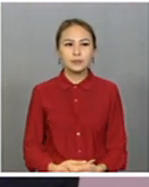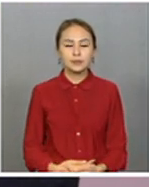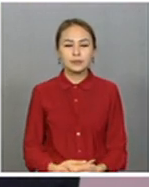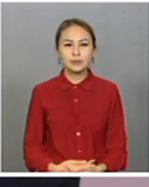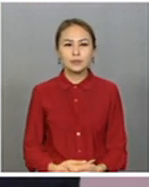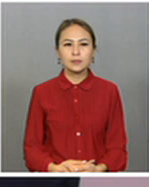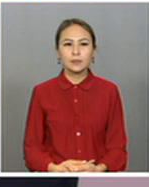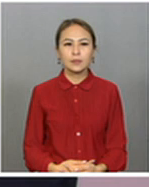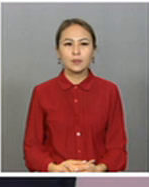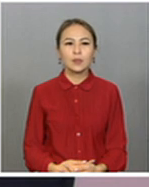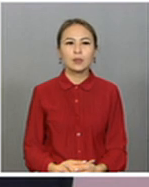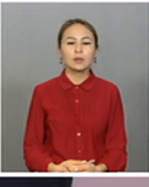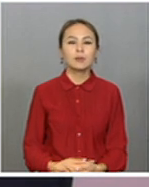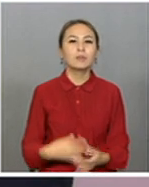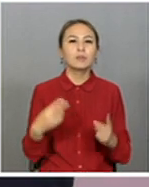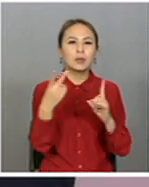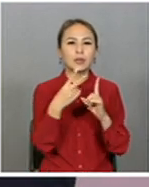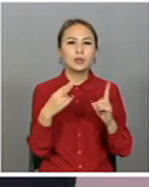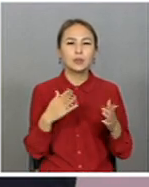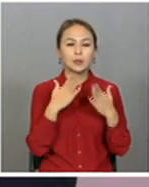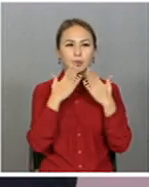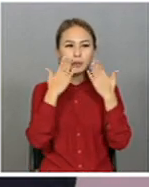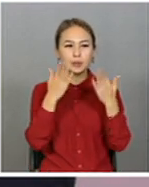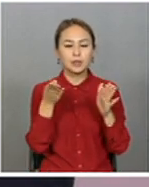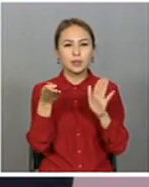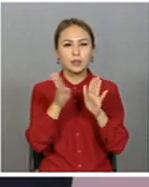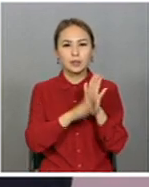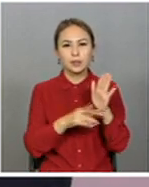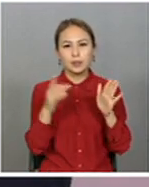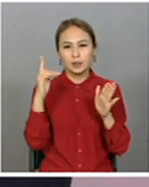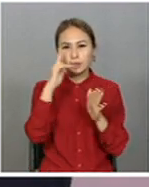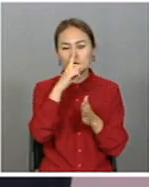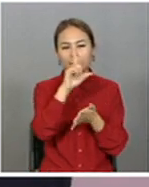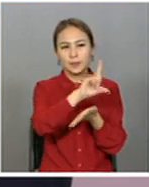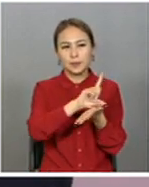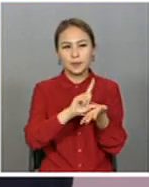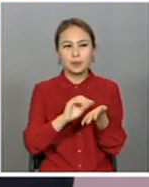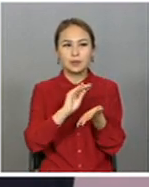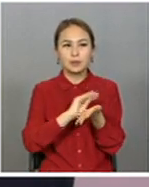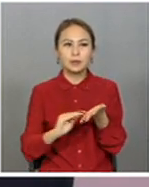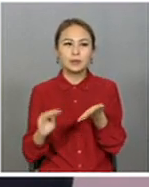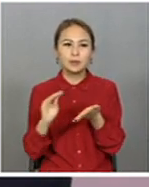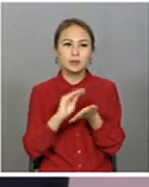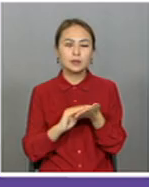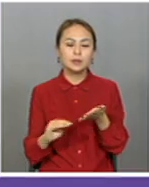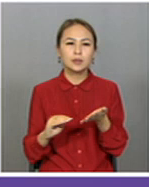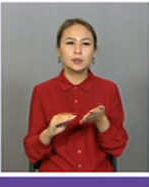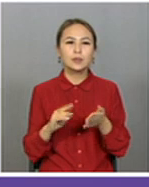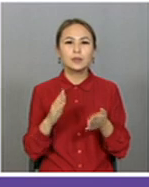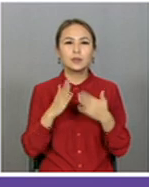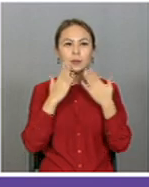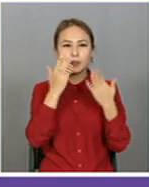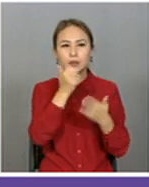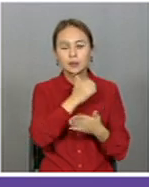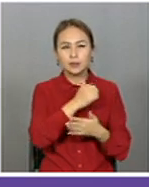жалғастырайық. Мақалдарды оқып, қатесіз көшіріп жазыңдар. Оқып шығайық. Жаңбыр